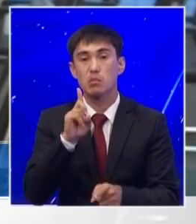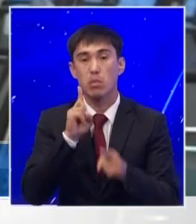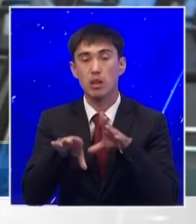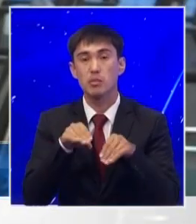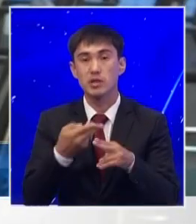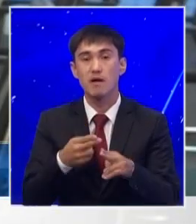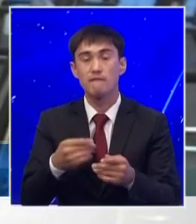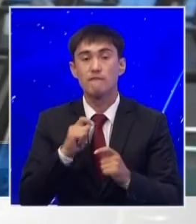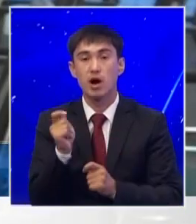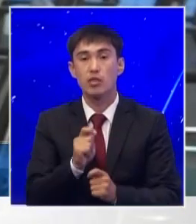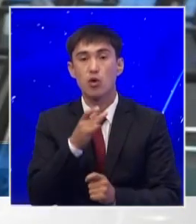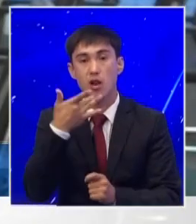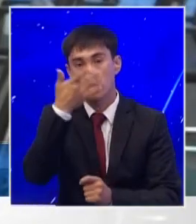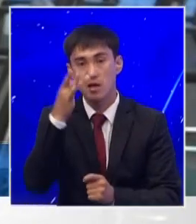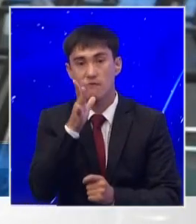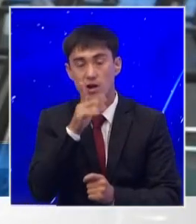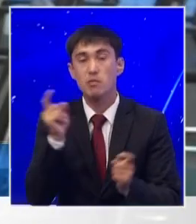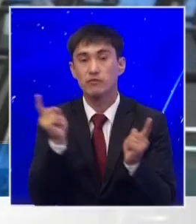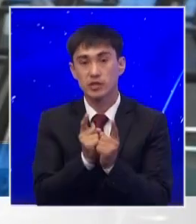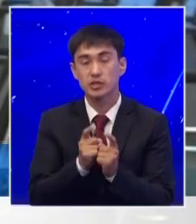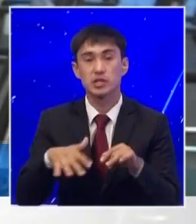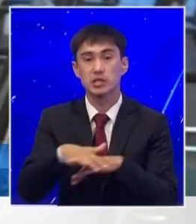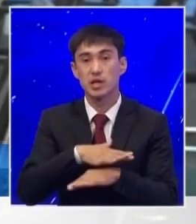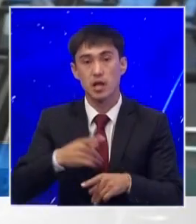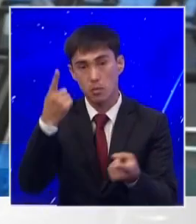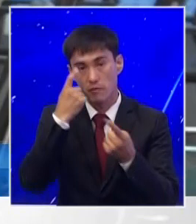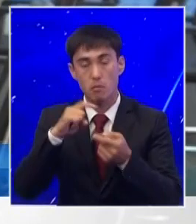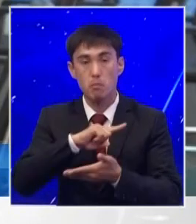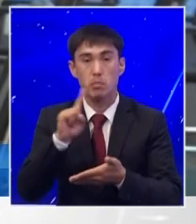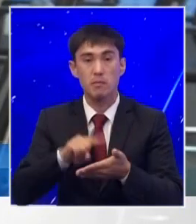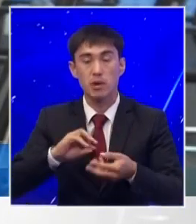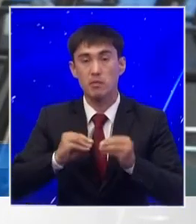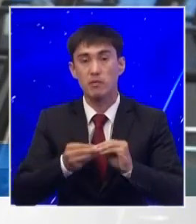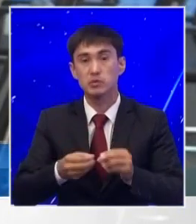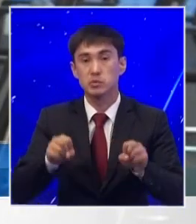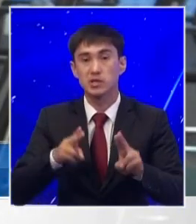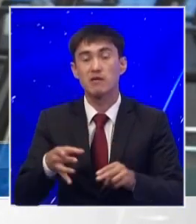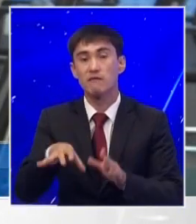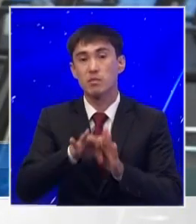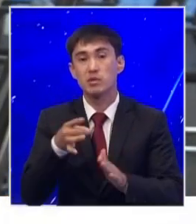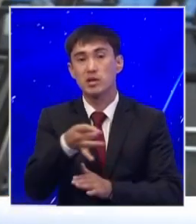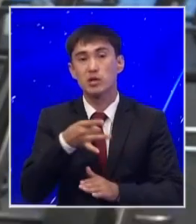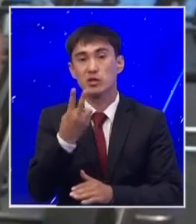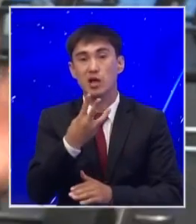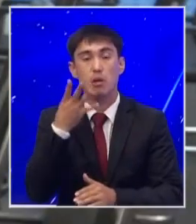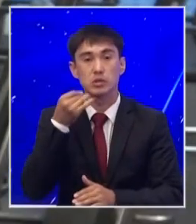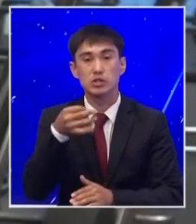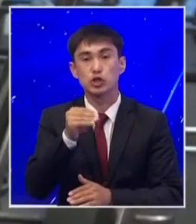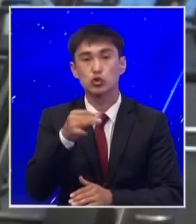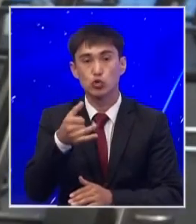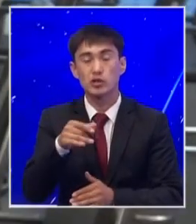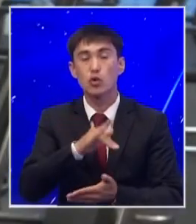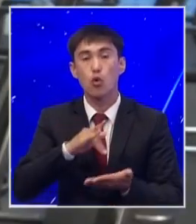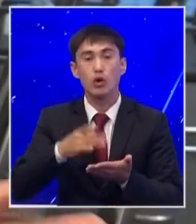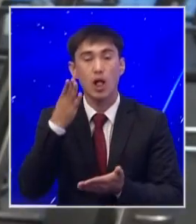выходное летнее время, в период встреч с населением, для выявления проблемных вопросов специально выбрал три региона. Это Алматинская область, Жетысу и сам